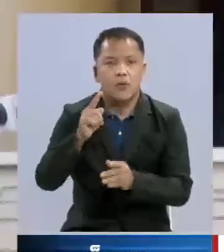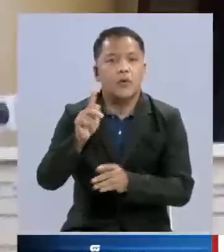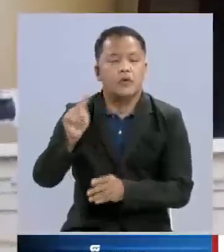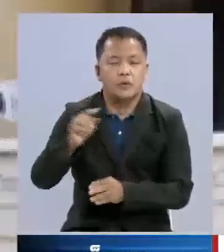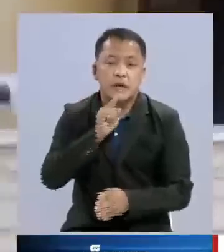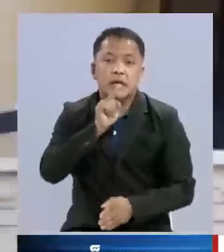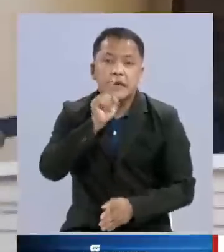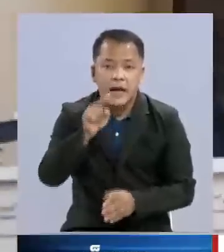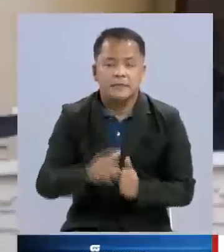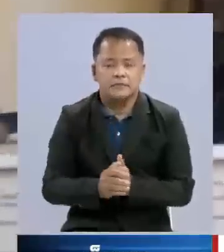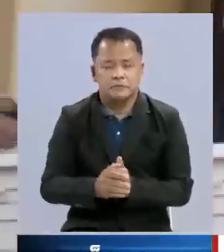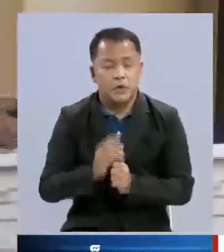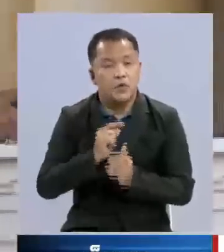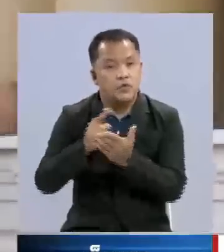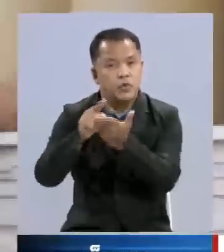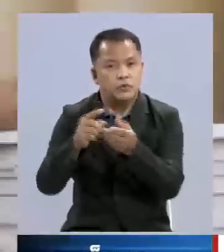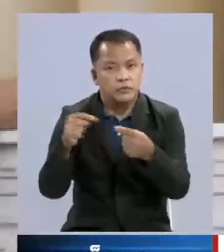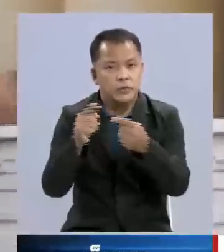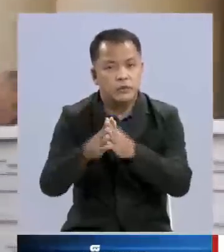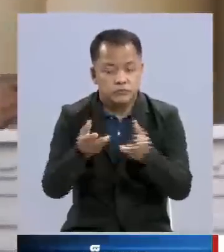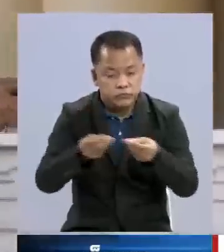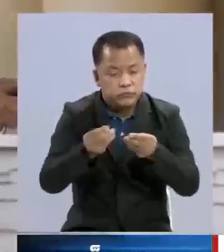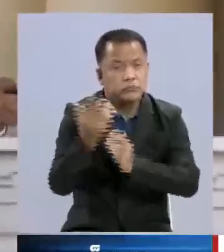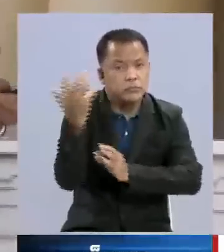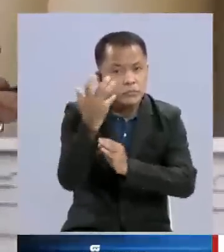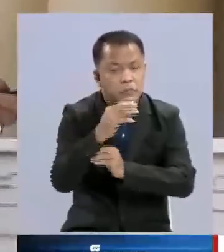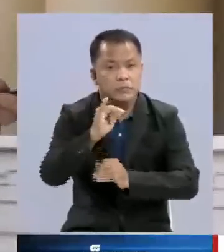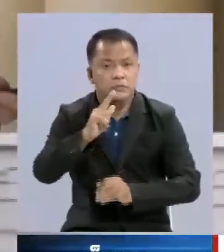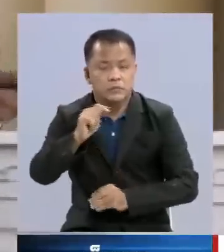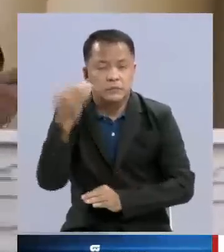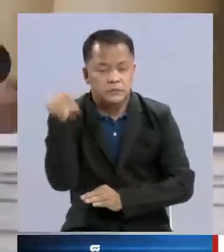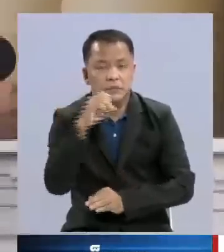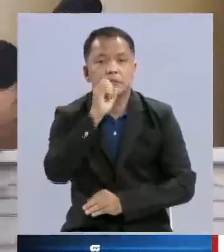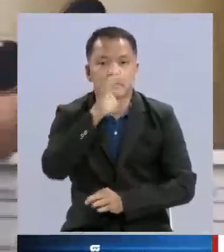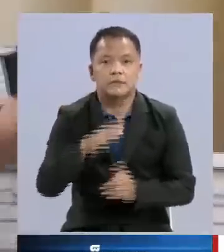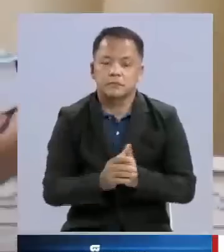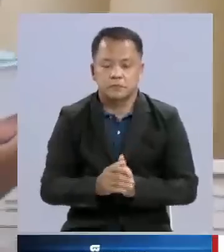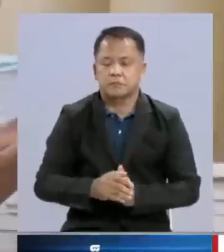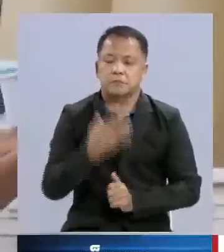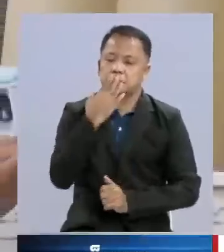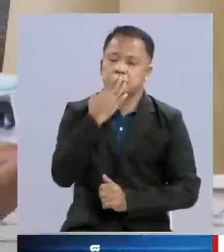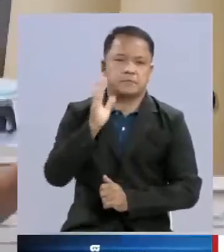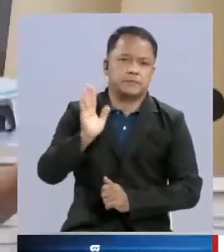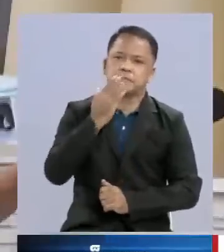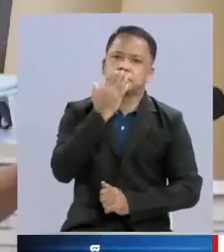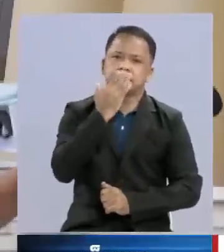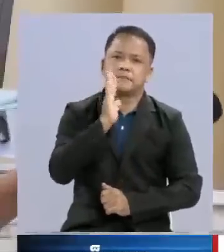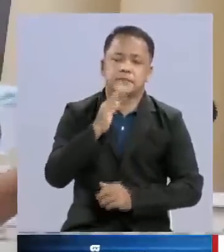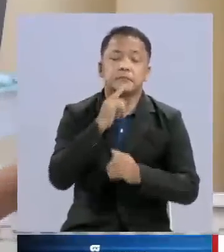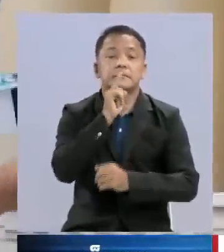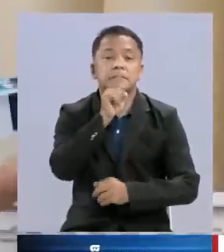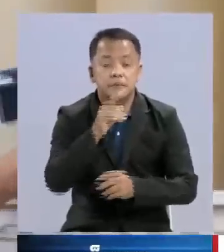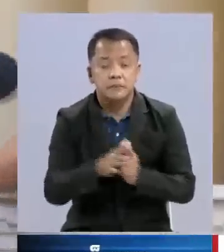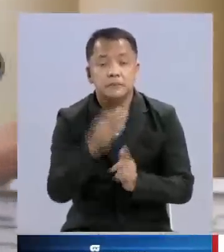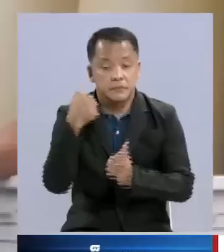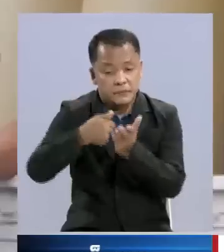องนี้นะครับว่าจะส่งผลต่อการถือหุ้นหรือไม่คุณวิษณุบอก ไม่ขอตอบเรื่องนี้แล้วกันนะฮะพอถามย้ำ